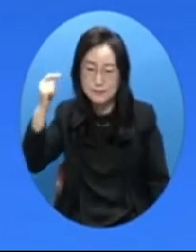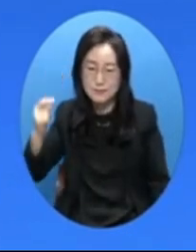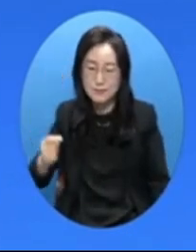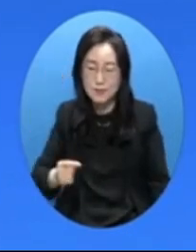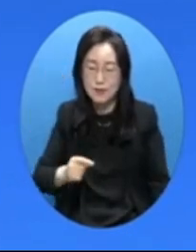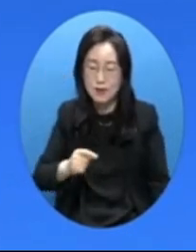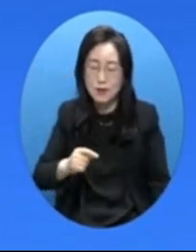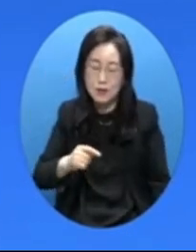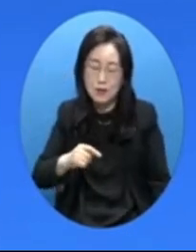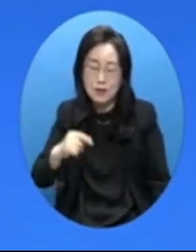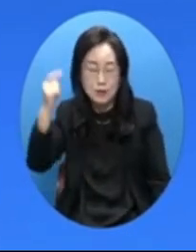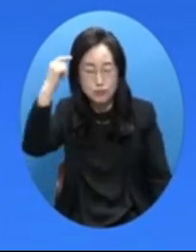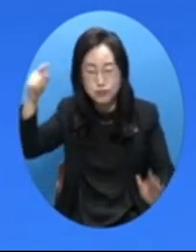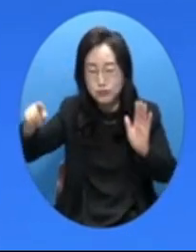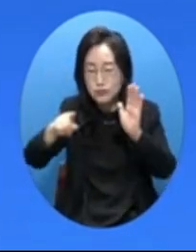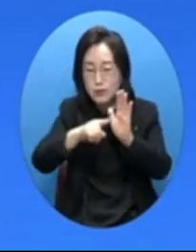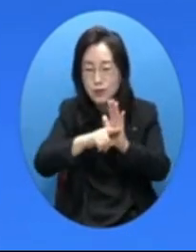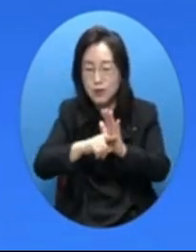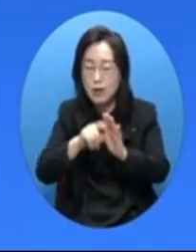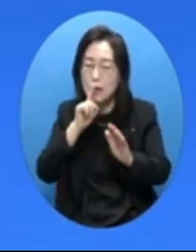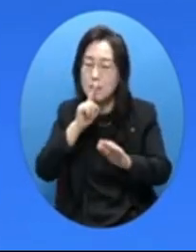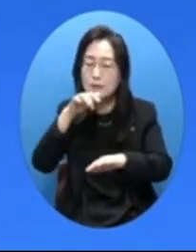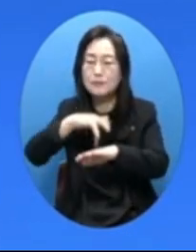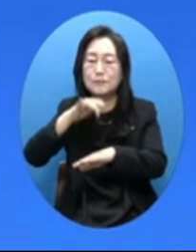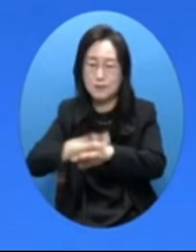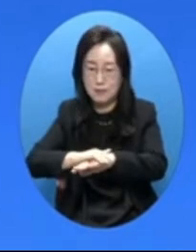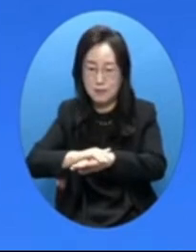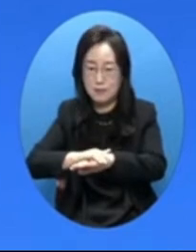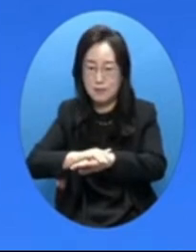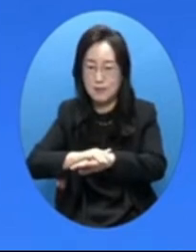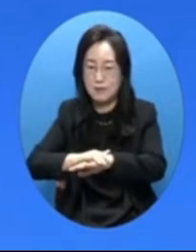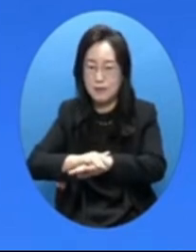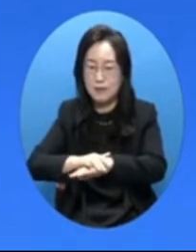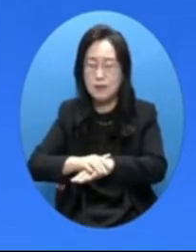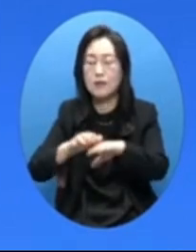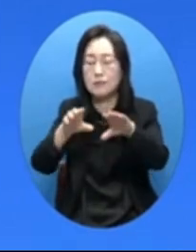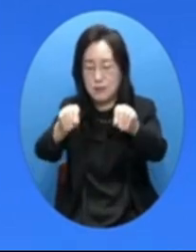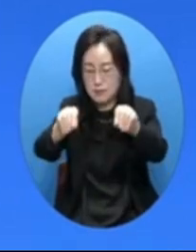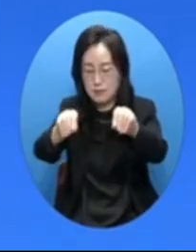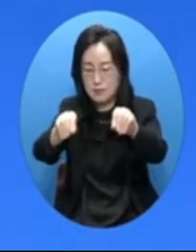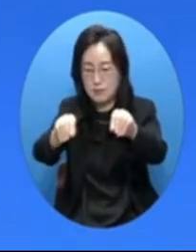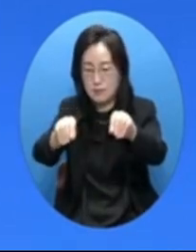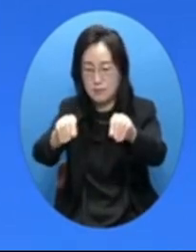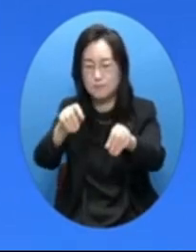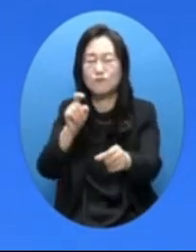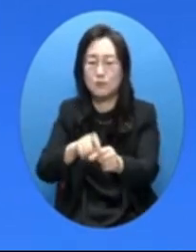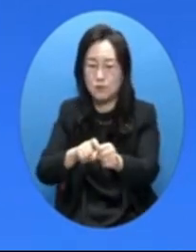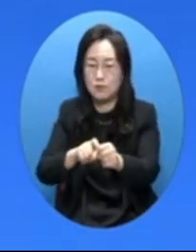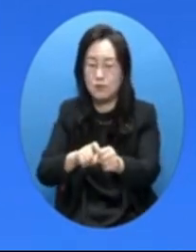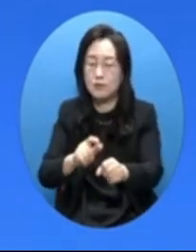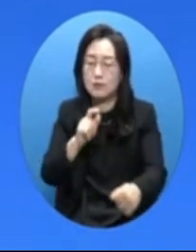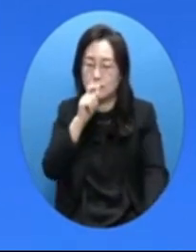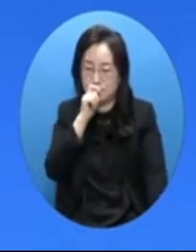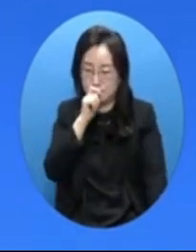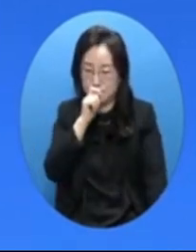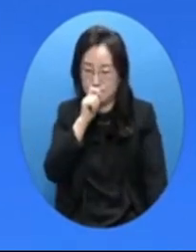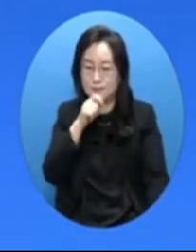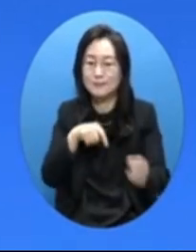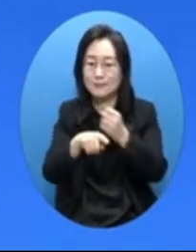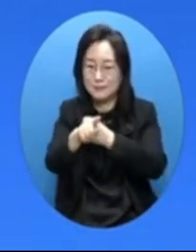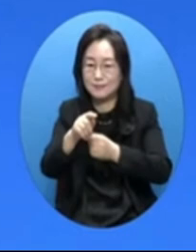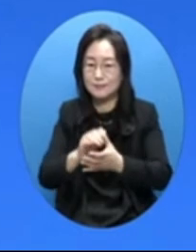말을 하는 그 습관을 하나님께서 멈추게 하시기 위해서 침묵의 명이 올라가신